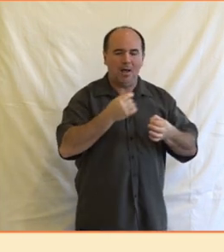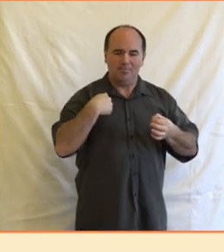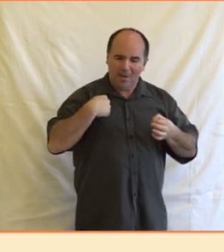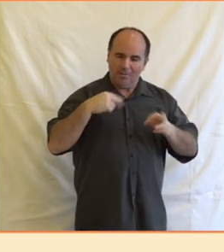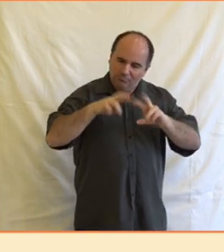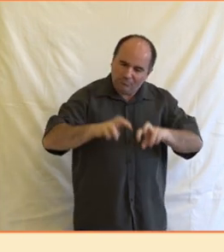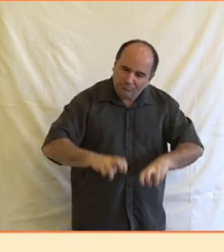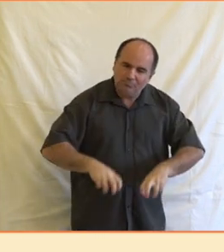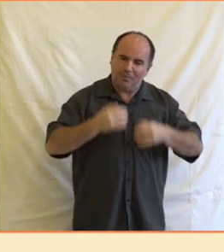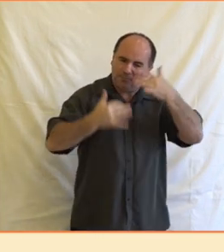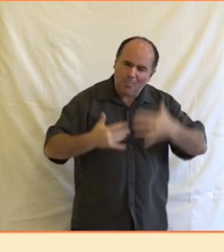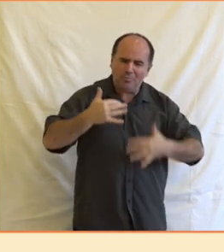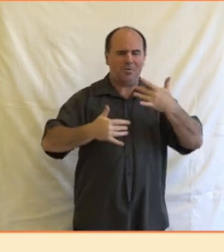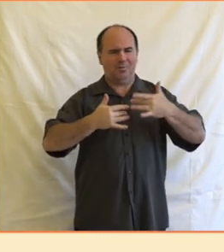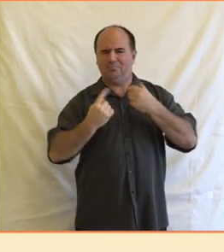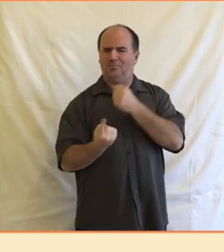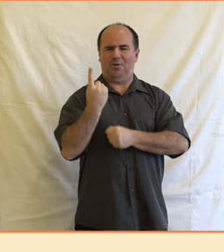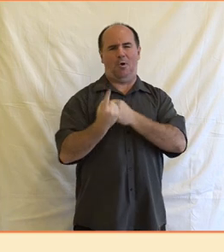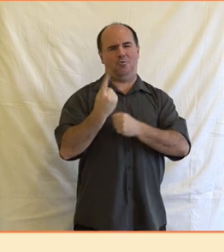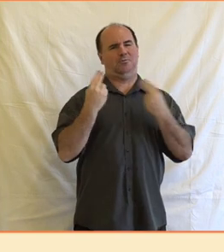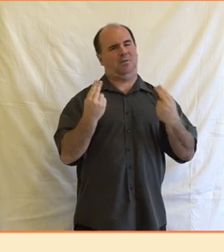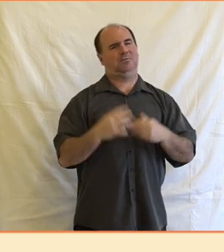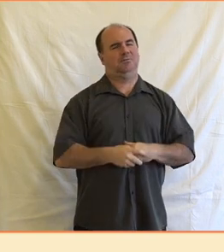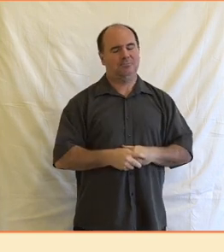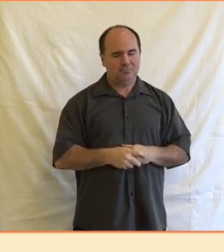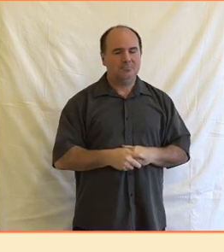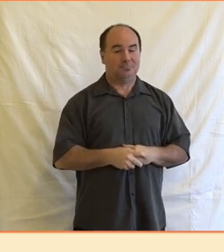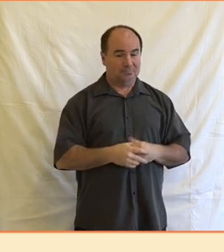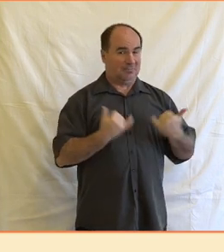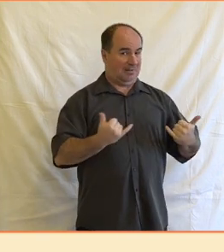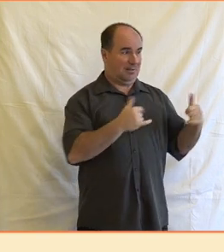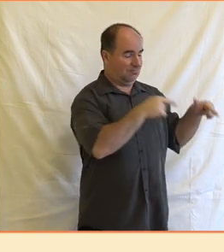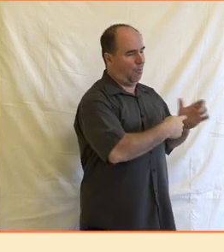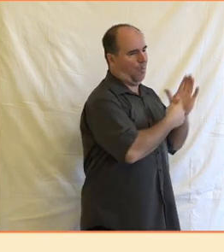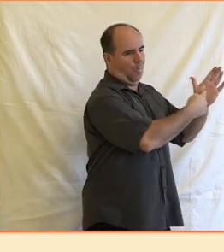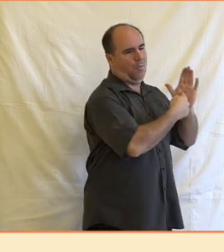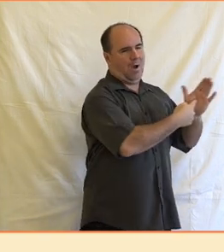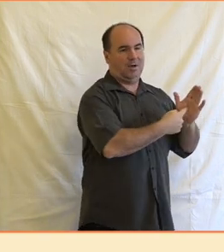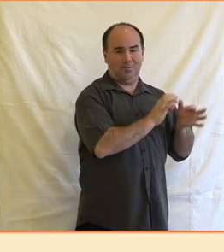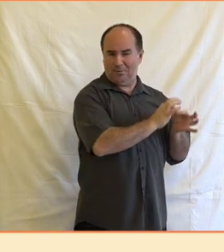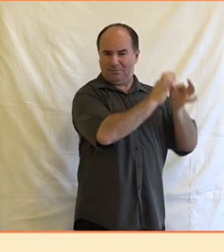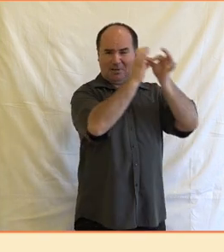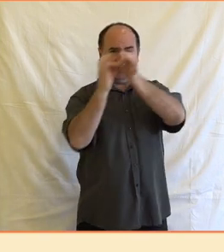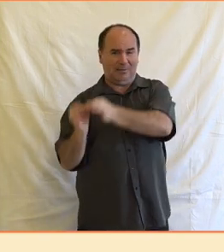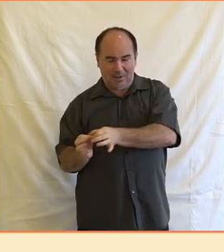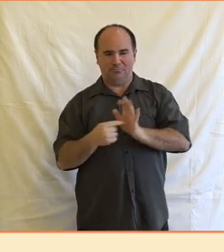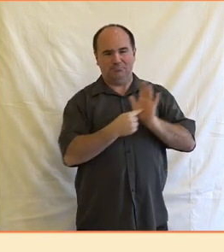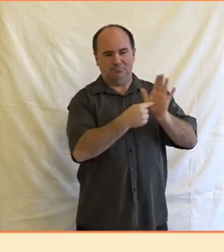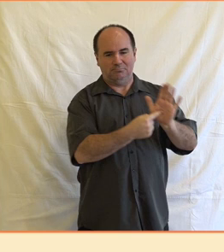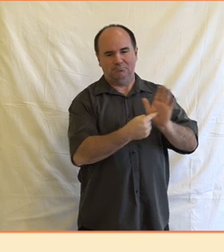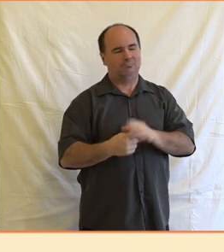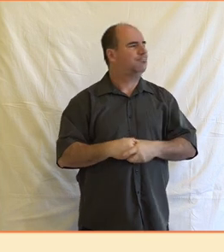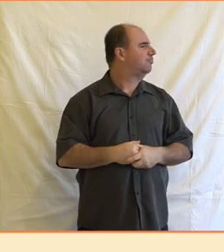ale ten soubor a množství otázek, baterie otázek byla tak rozsáhlá. A to, co vidíte v té z vašeho